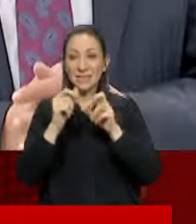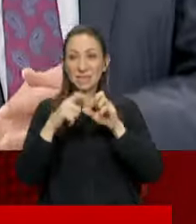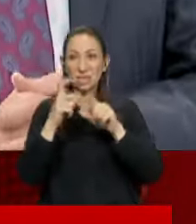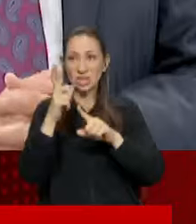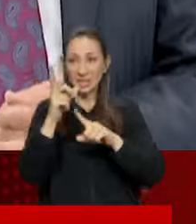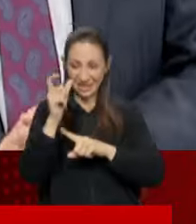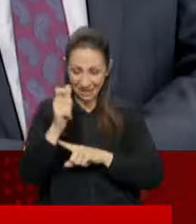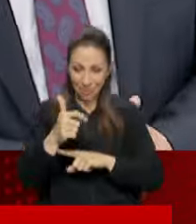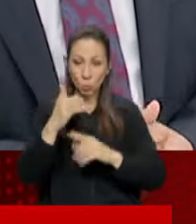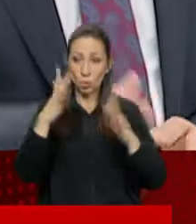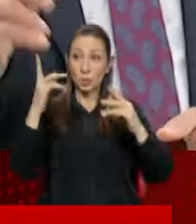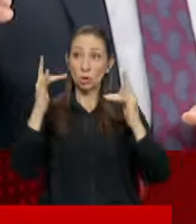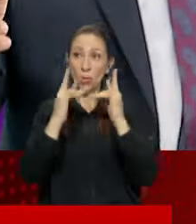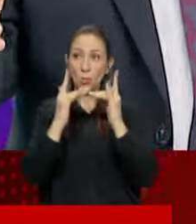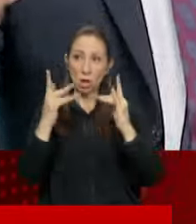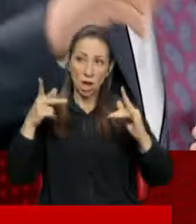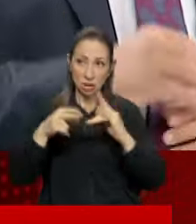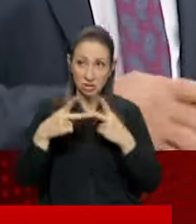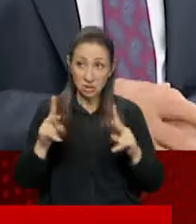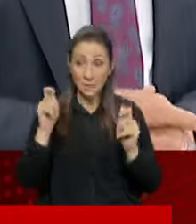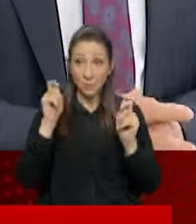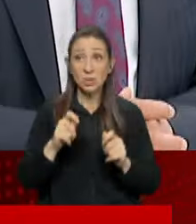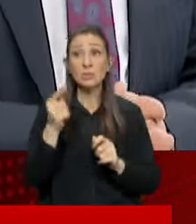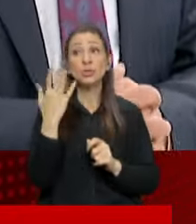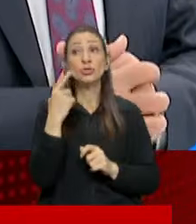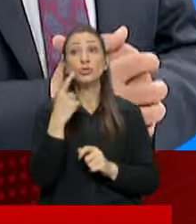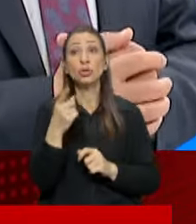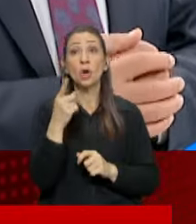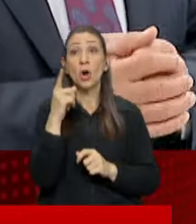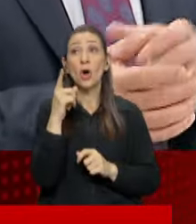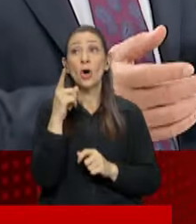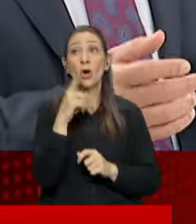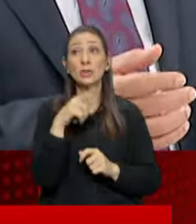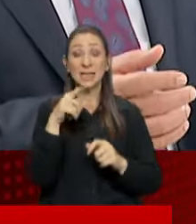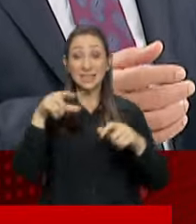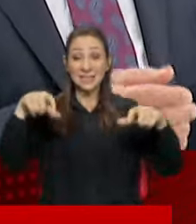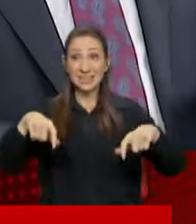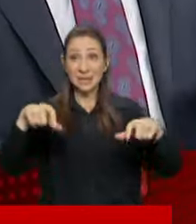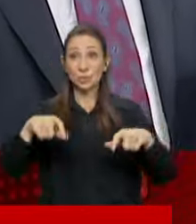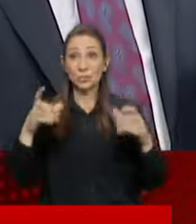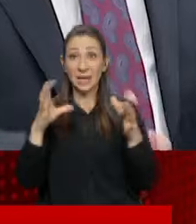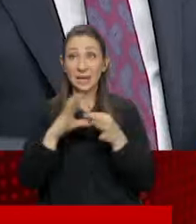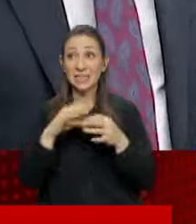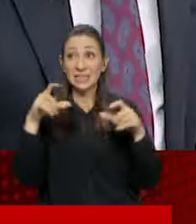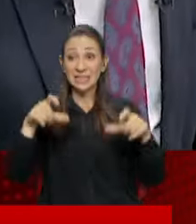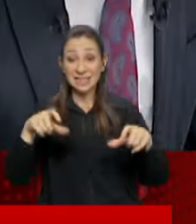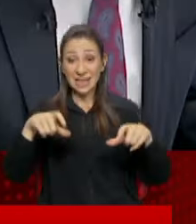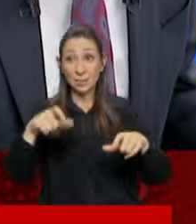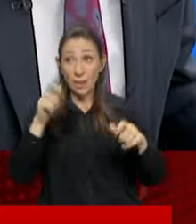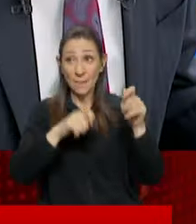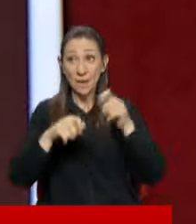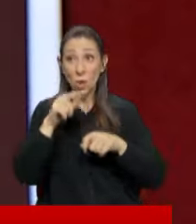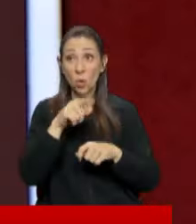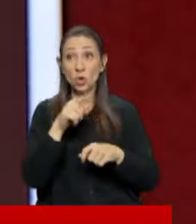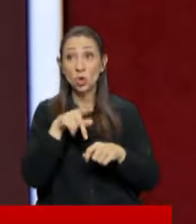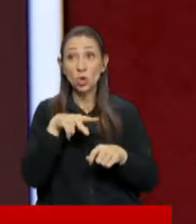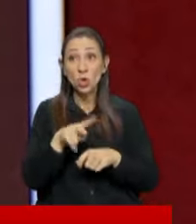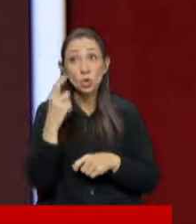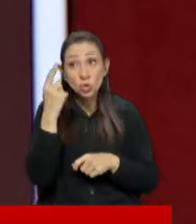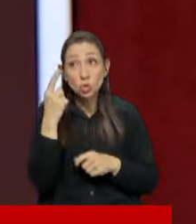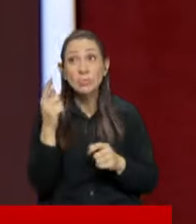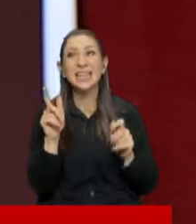geçen büyük bir köprü açacağız. Ve demin de söylediniz. Orada stadyumla ilgili, şimdi stadyumu yapanlar aslında onun yolunu